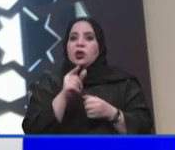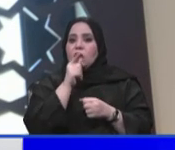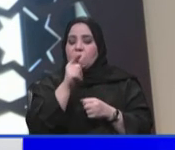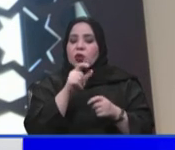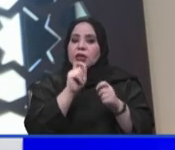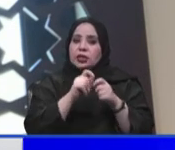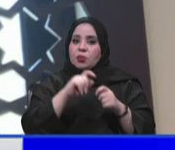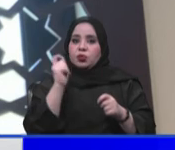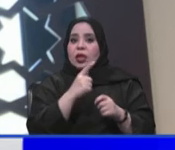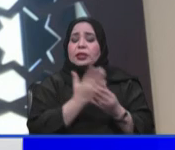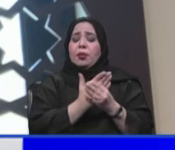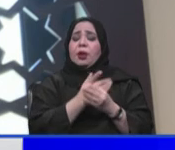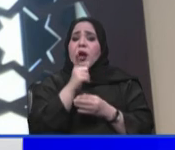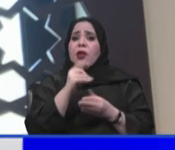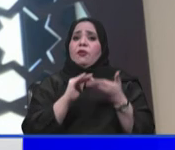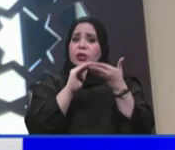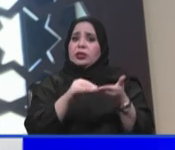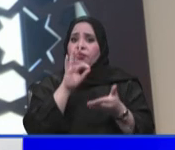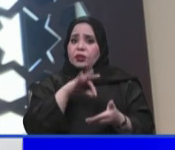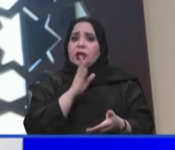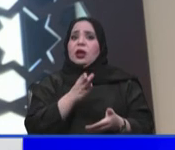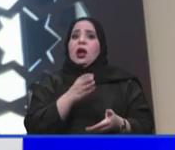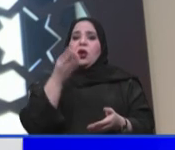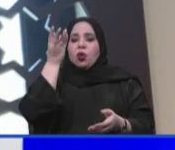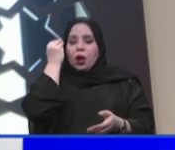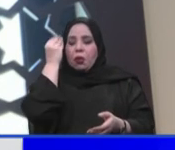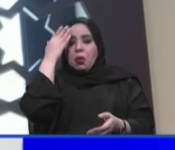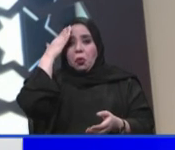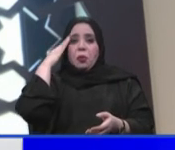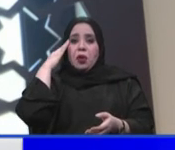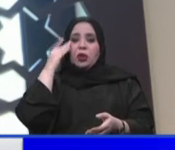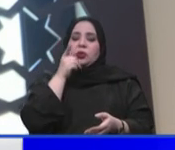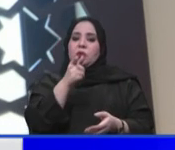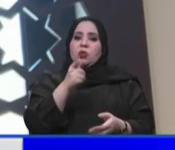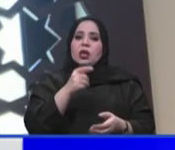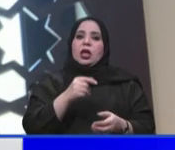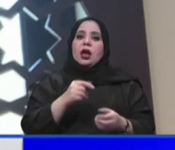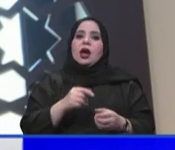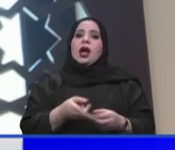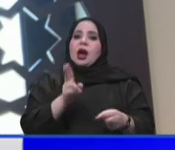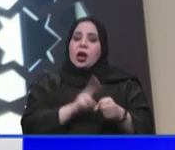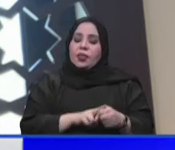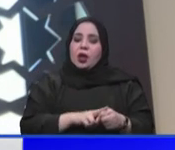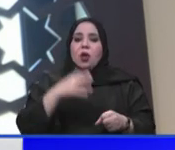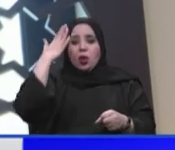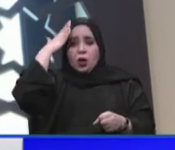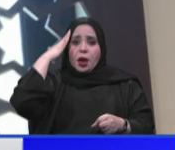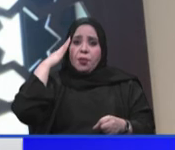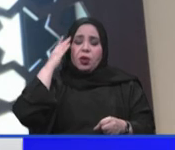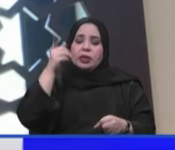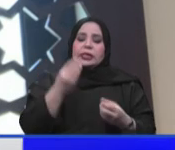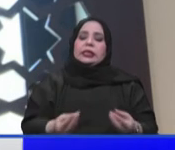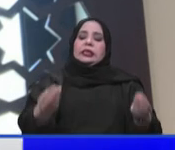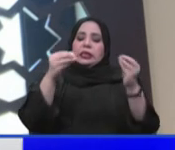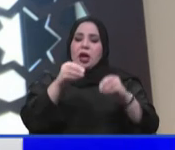الأعمال، أساس أن احنا نكتسب الخبرات والمهارات اللي تساعدنا في إعطاء هذه الخبرات حق المستفيدين من